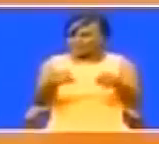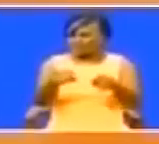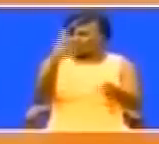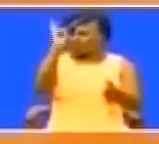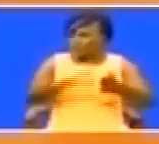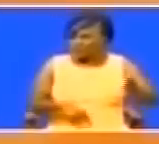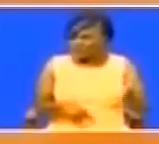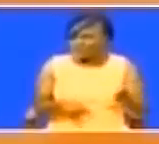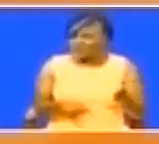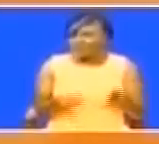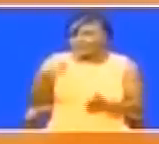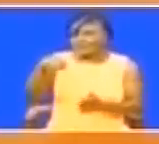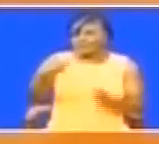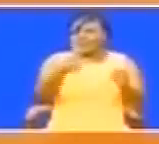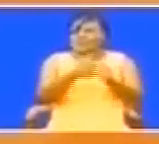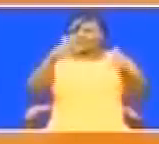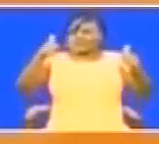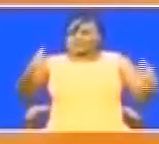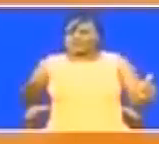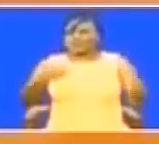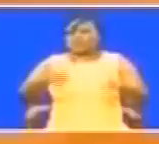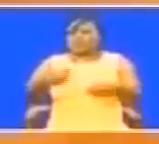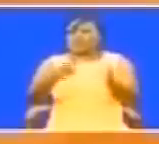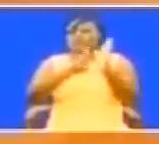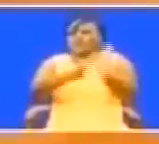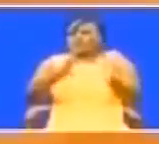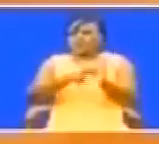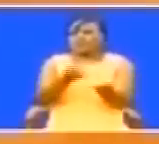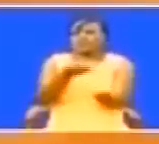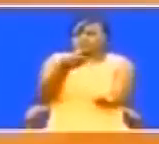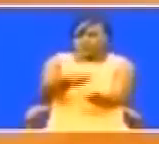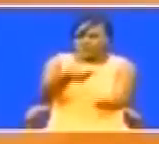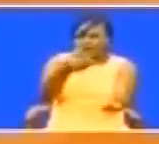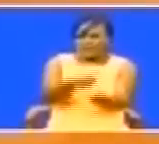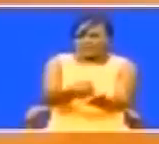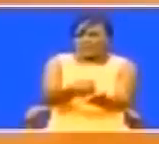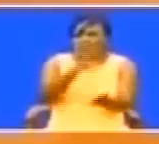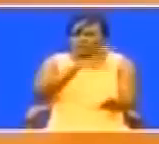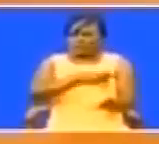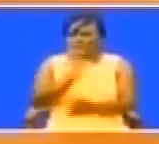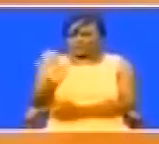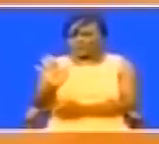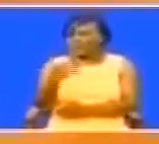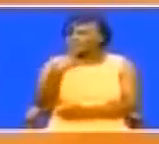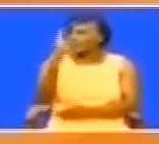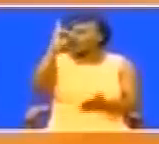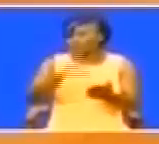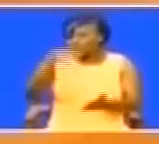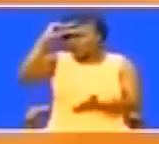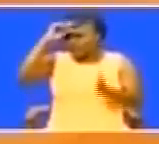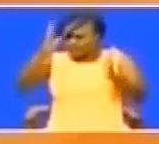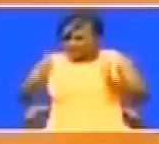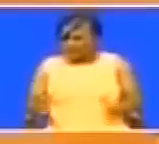Mwangi wa Iria ni kwamba amekataa kuwapa wawakilishi wa wodi fedha za marupurupu yao. Aidha, inadaiwa kwamba gavana